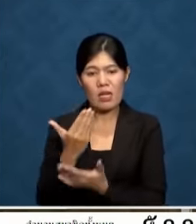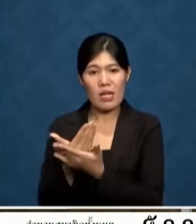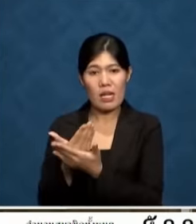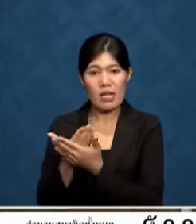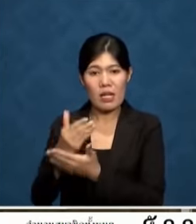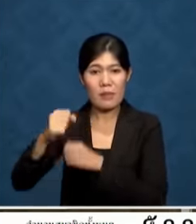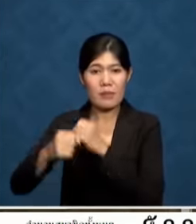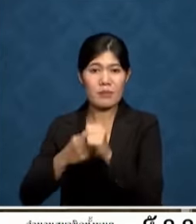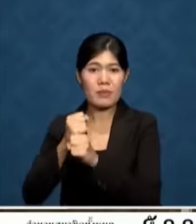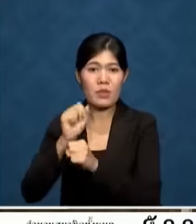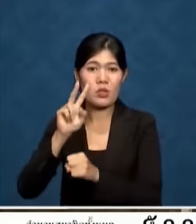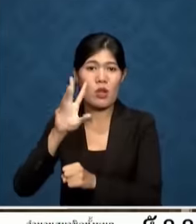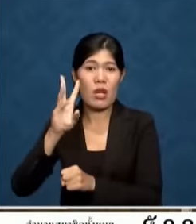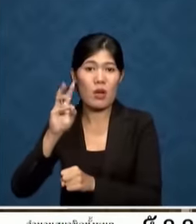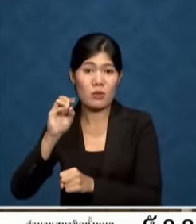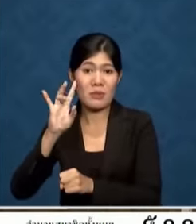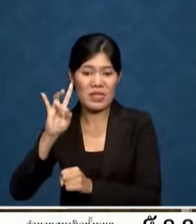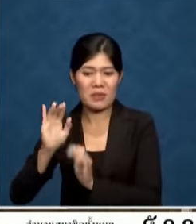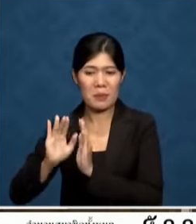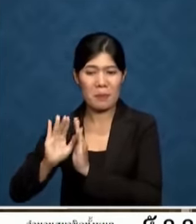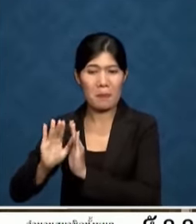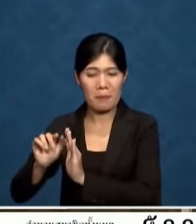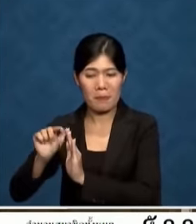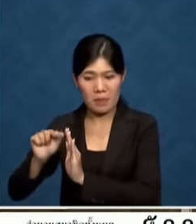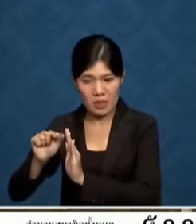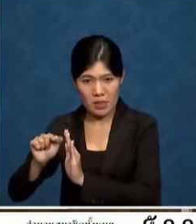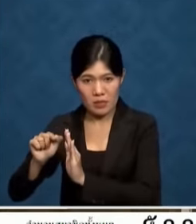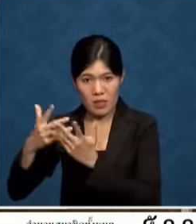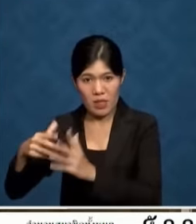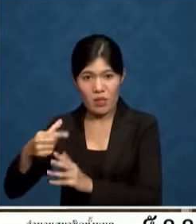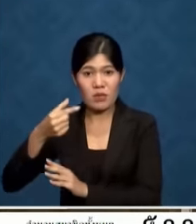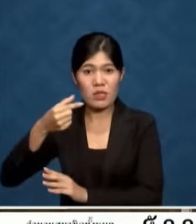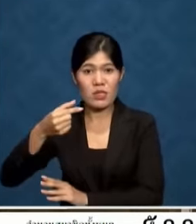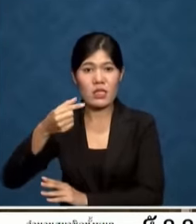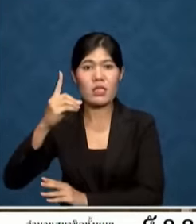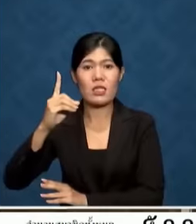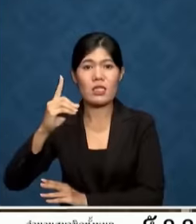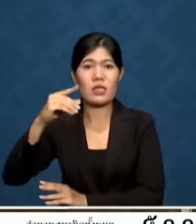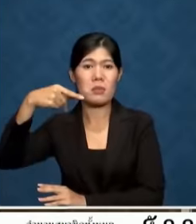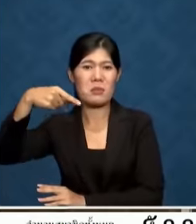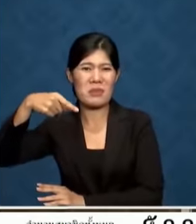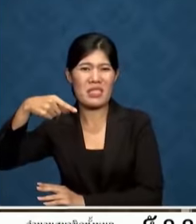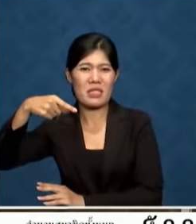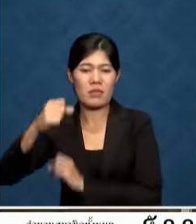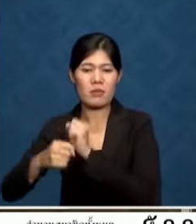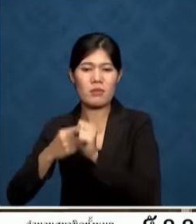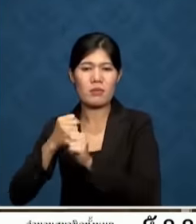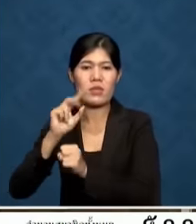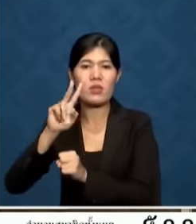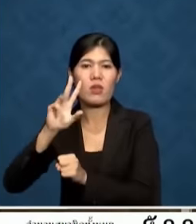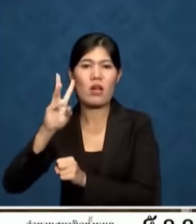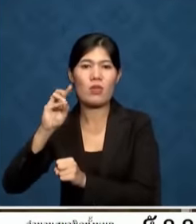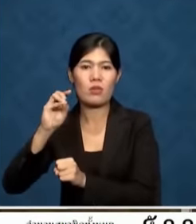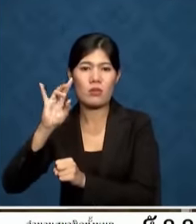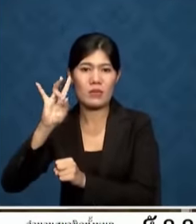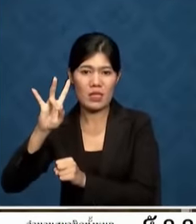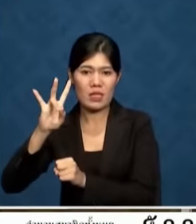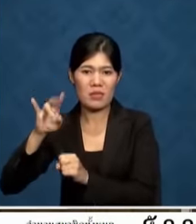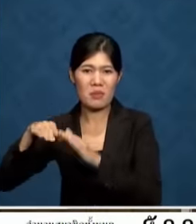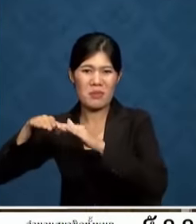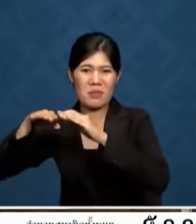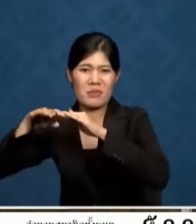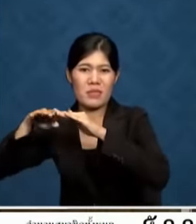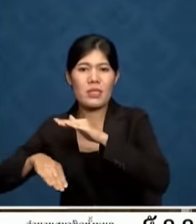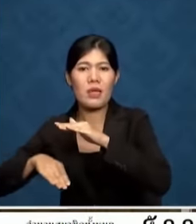67มันจะส่งผลให้ GDP 67มันโตต่ำเตี้ยหนักเข้าไปอีกเพราะอันนี้คือตัว